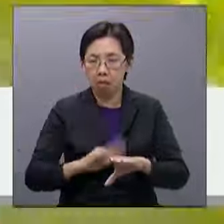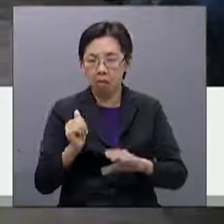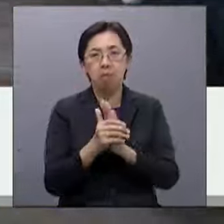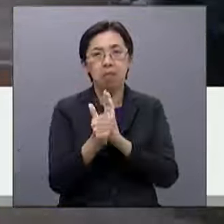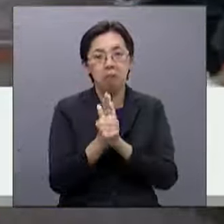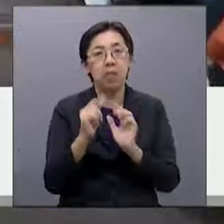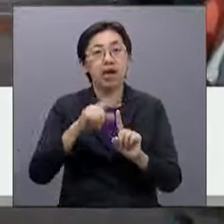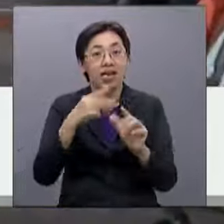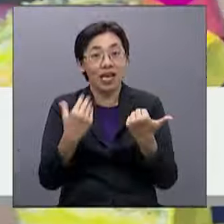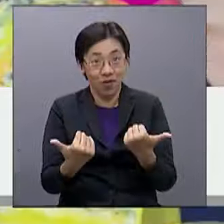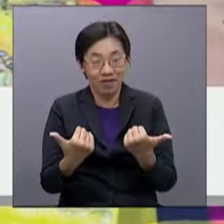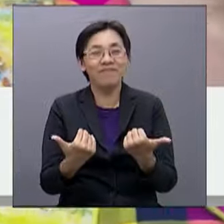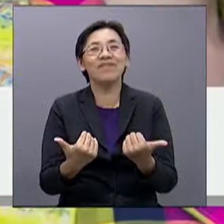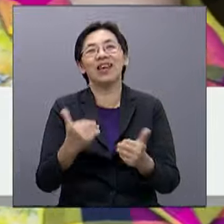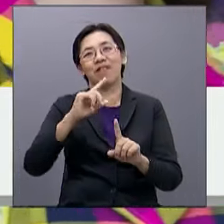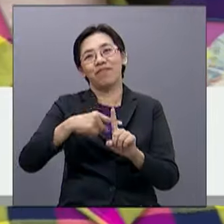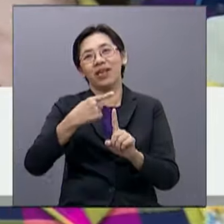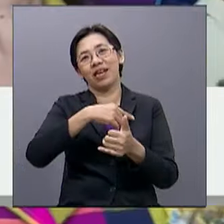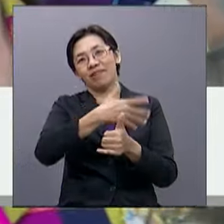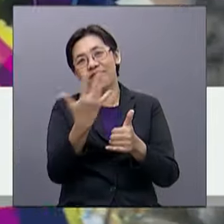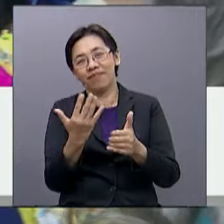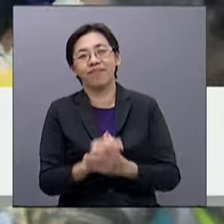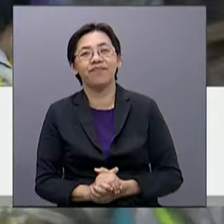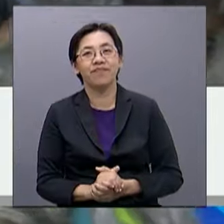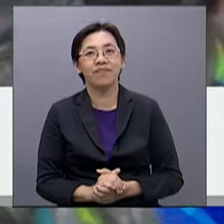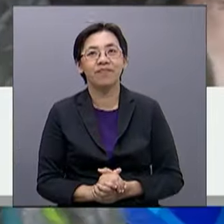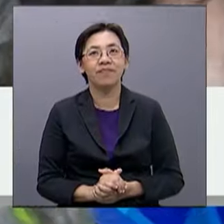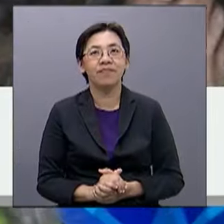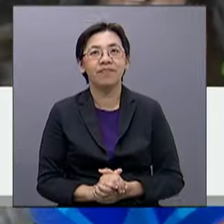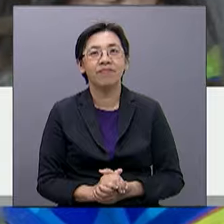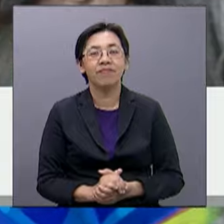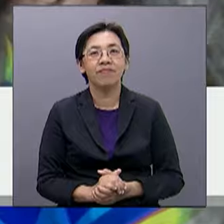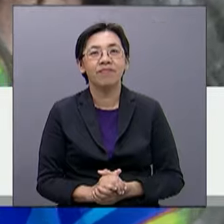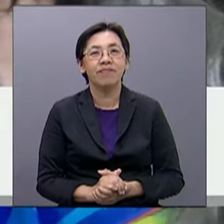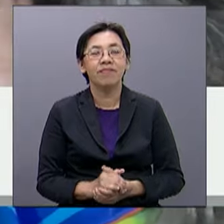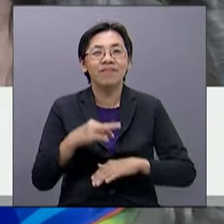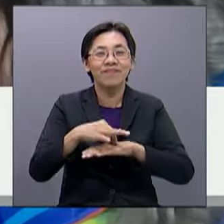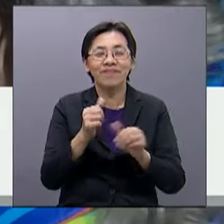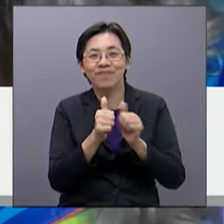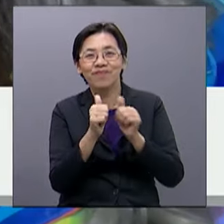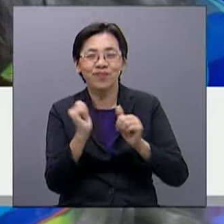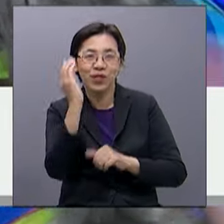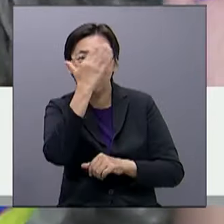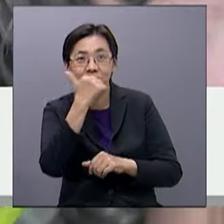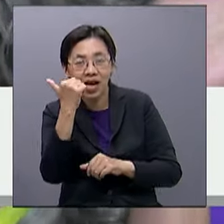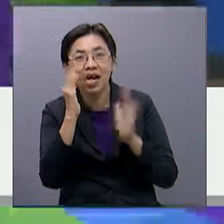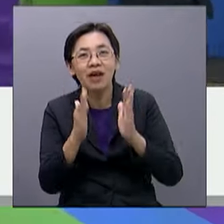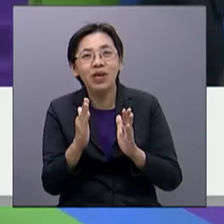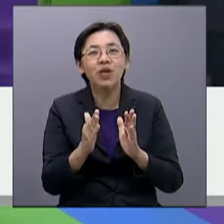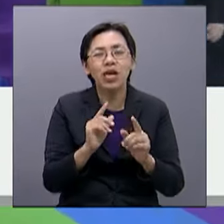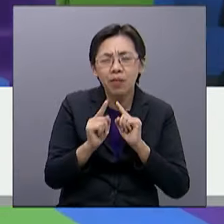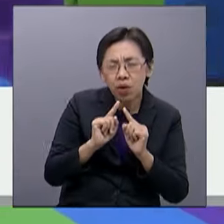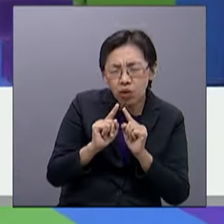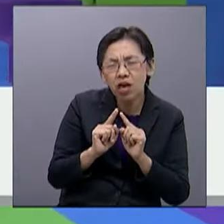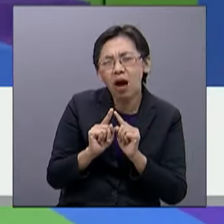ไพร์มันด้วยนะคะแล้วก็ได้เห็นภาพชัดขึ้นค่ะหลังจากได้รับตำแหน่งจากเวทีประกวดความงามมีคนหลังไมค์มาขอคำปรึกษาเ